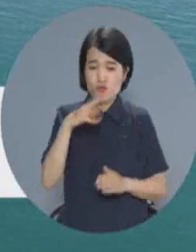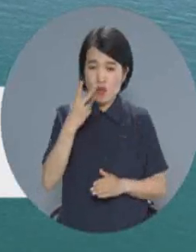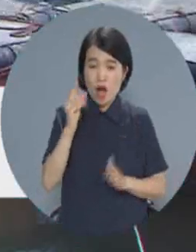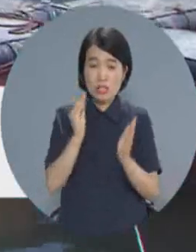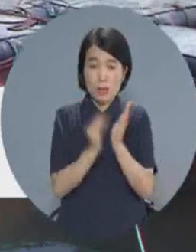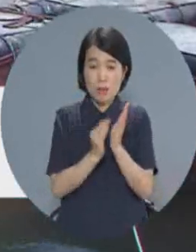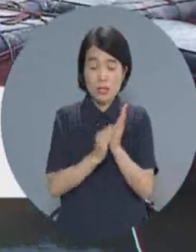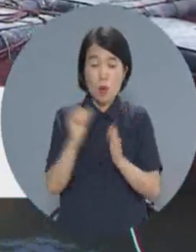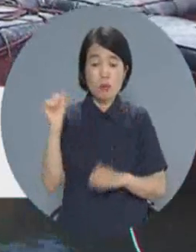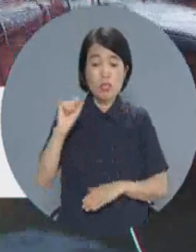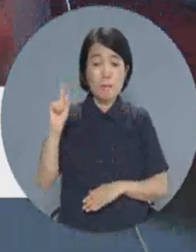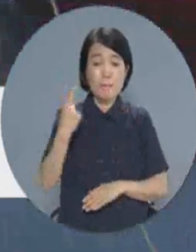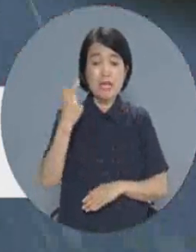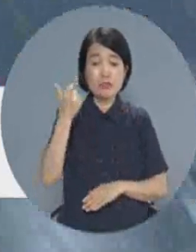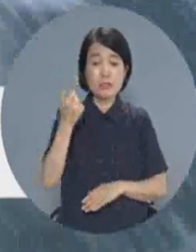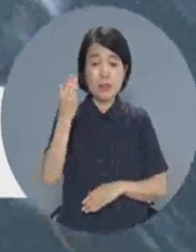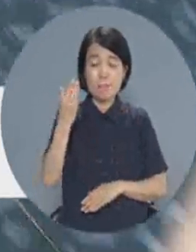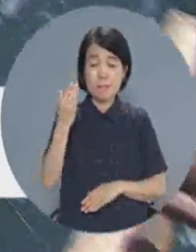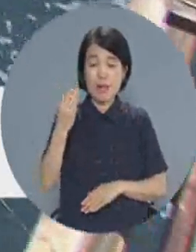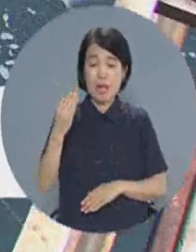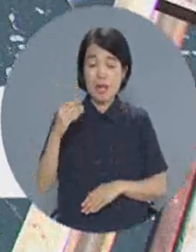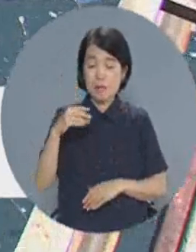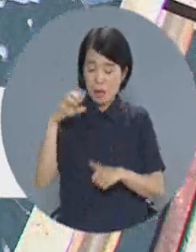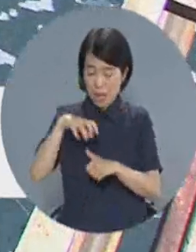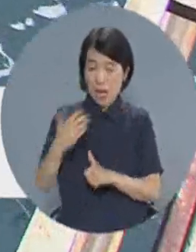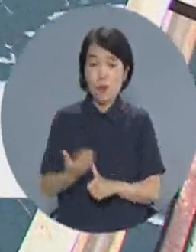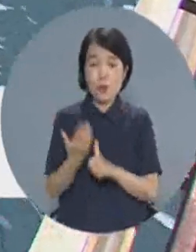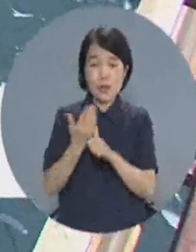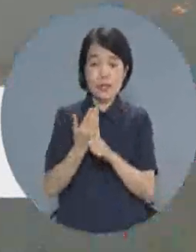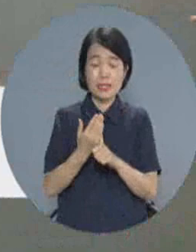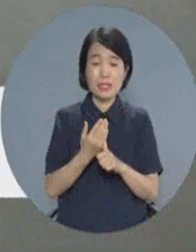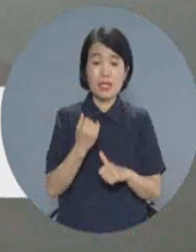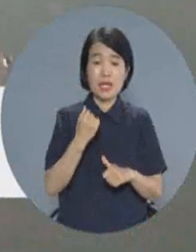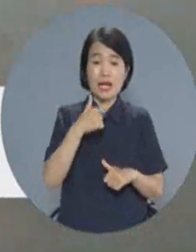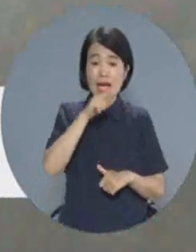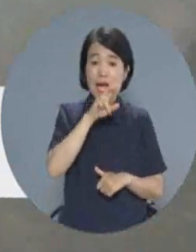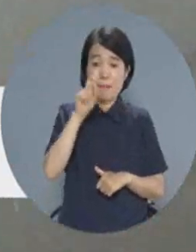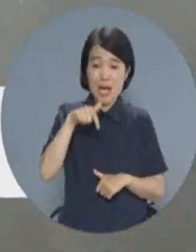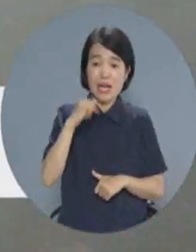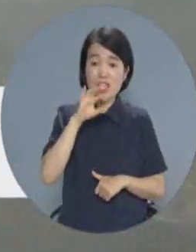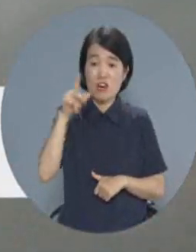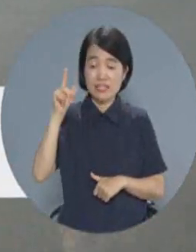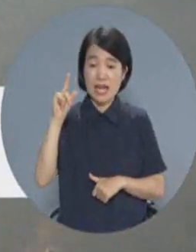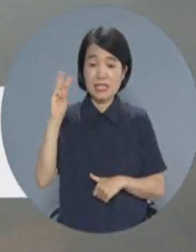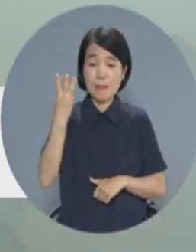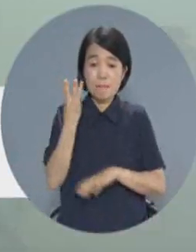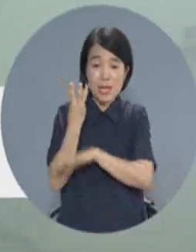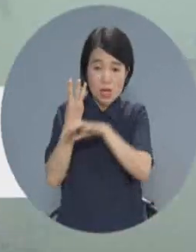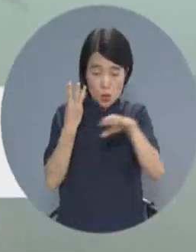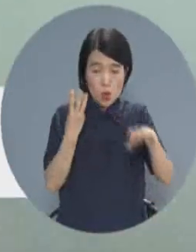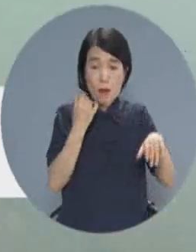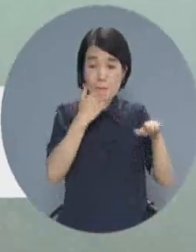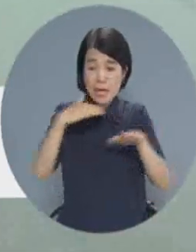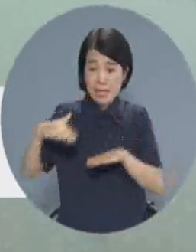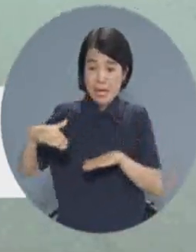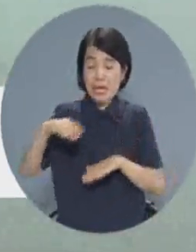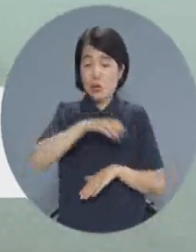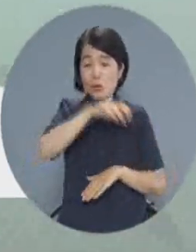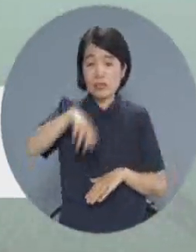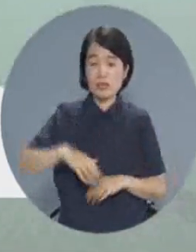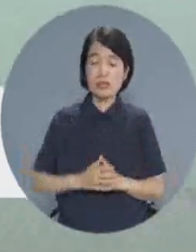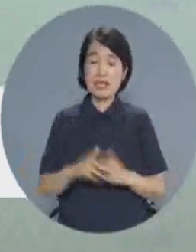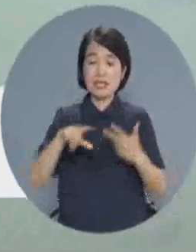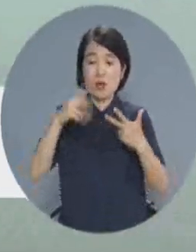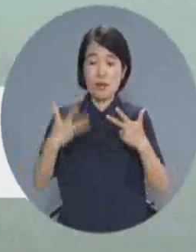등 5,163만 마리를 양식하고 있는 가망만과 여자만 어가 300여 곳 인근 해역에는 지난달